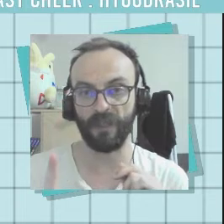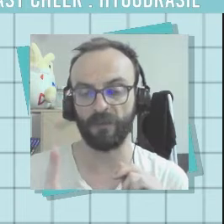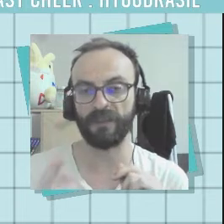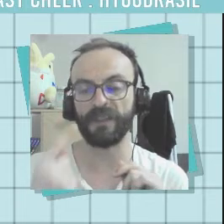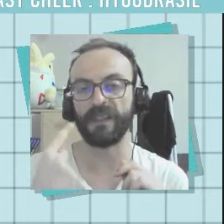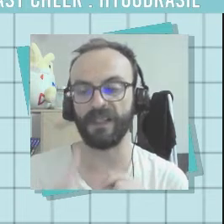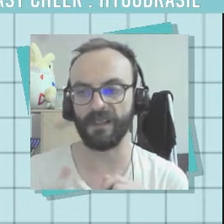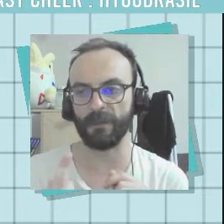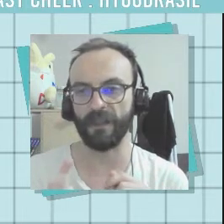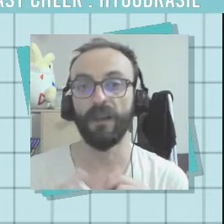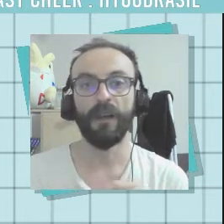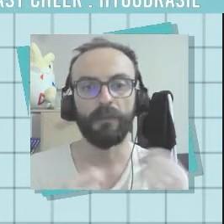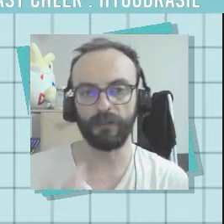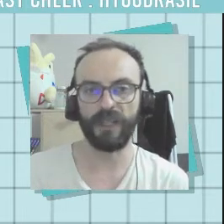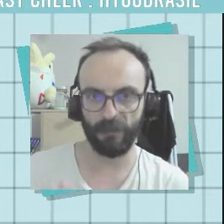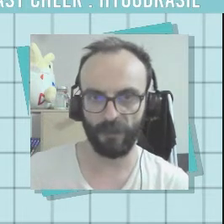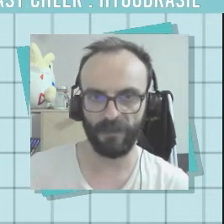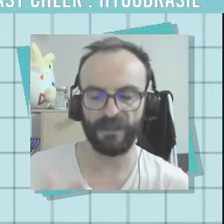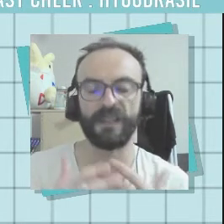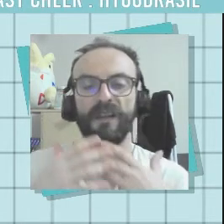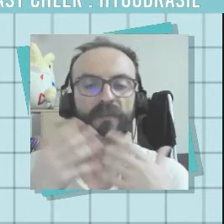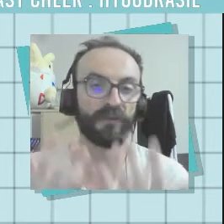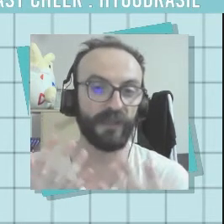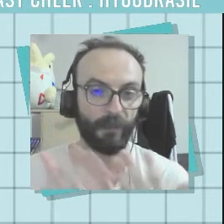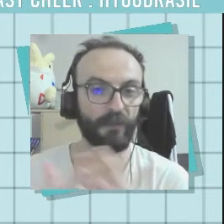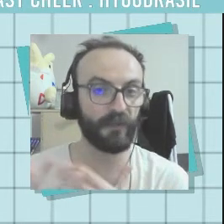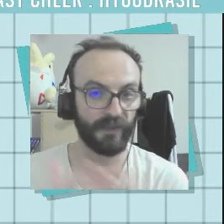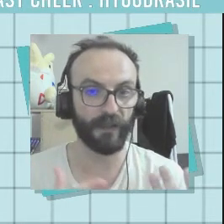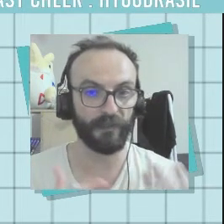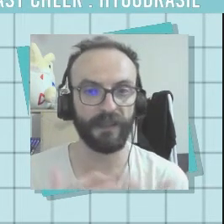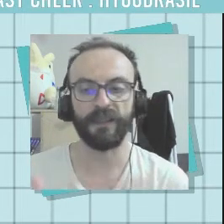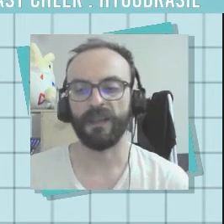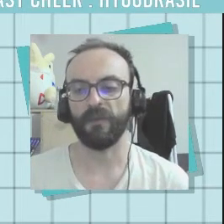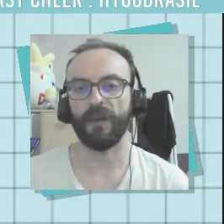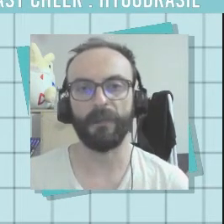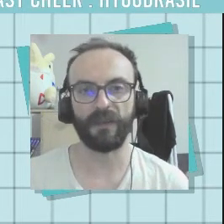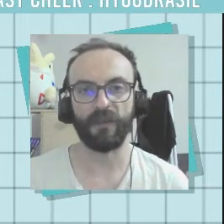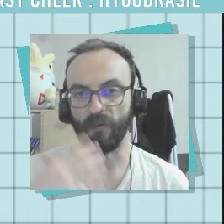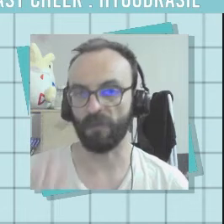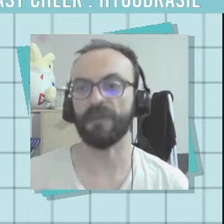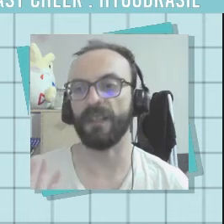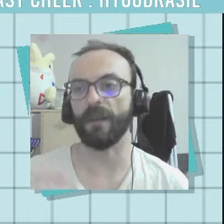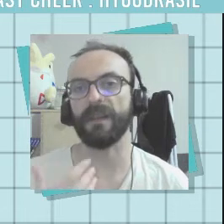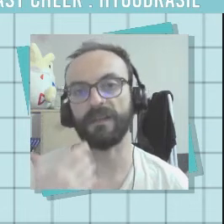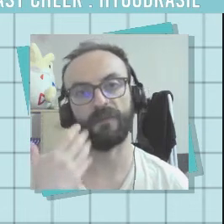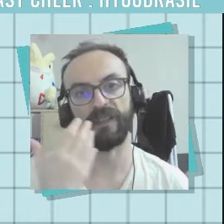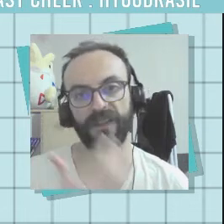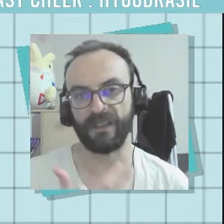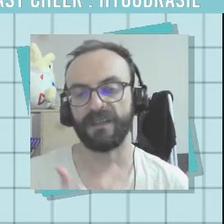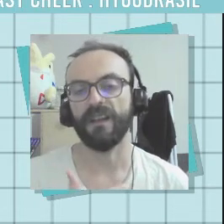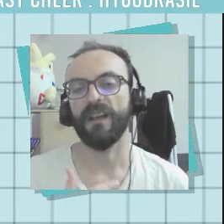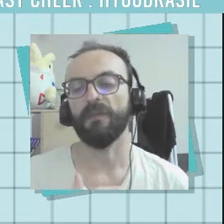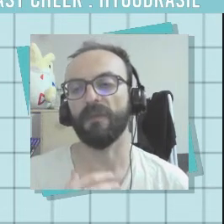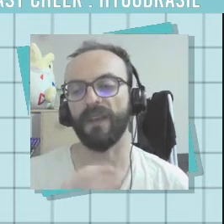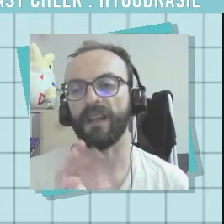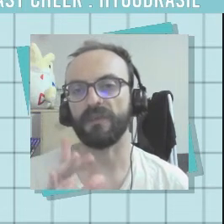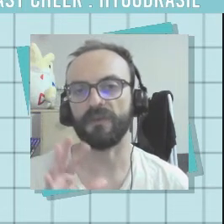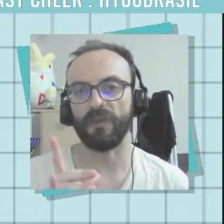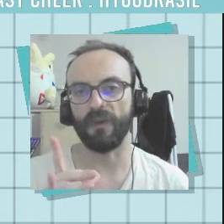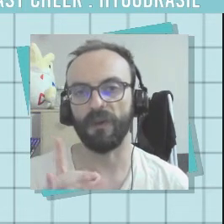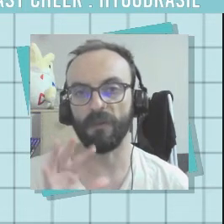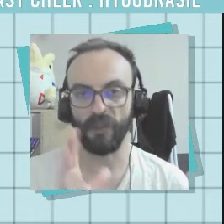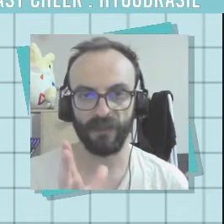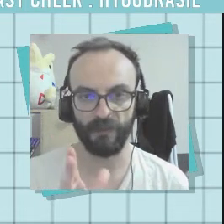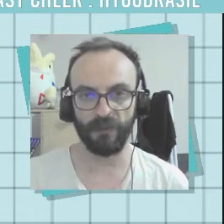longtemps à revenir, c'est que là c'est près. Plus le capteur est précis, plus on est capable de déterminer où est la personne. On peut se servir par exemple du Kinect pour faire